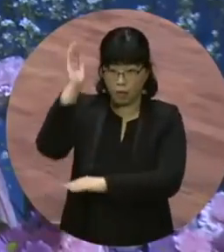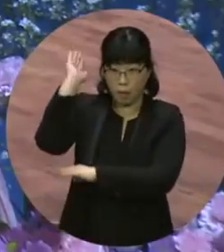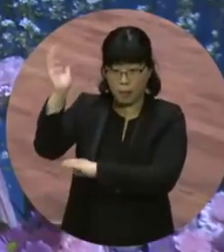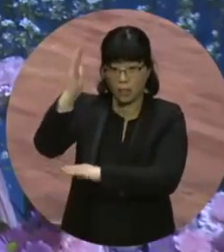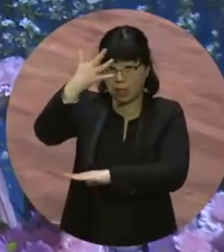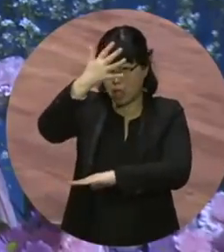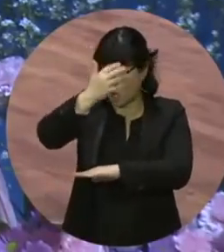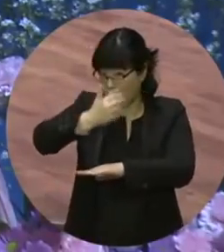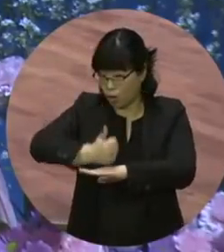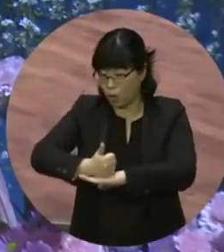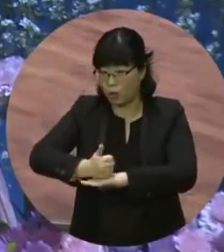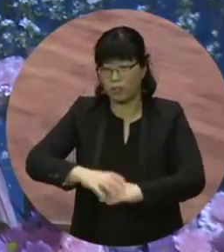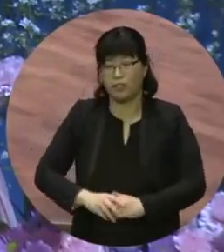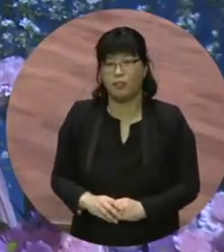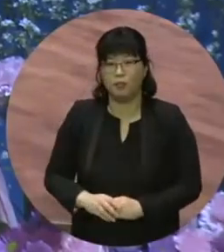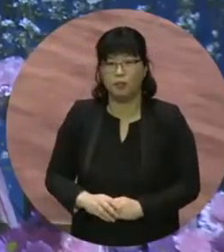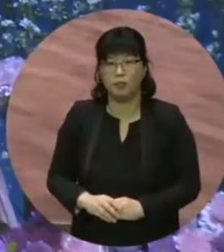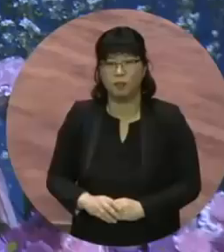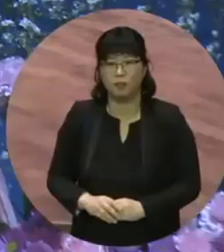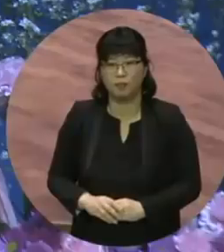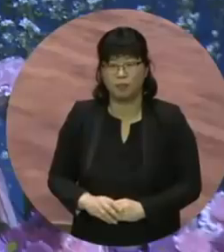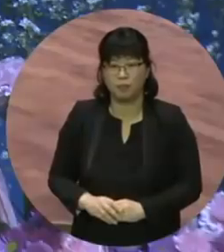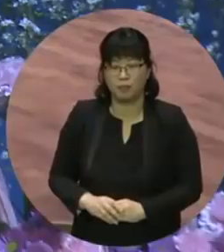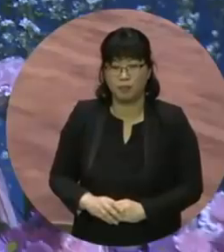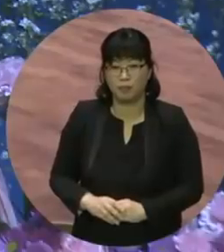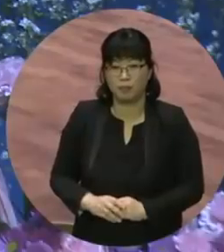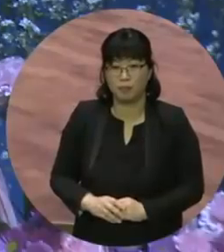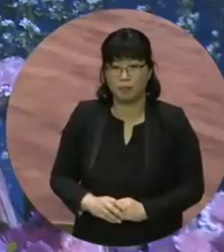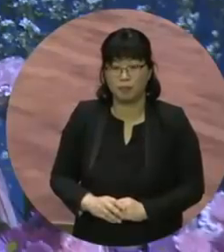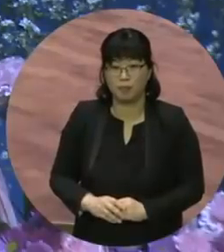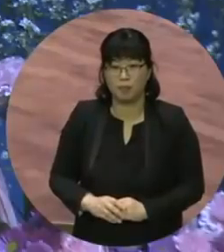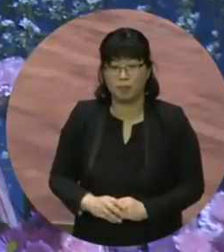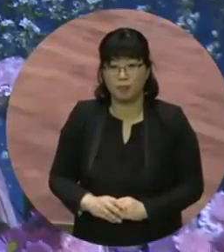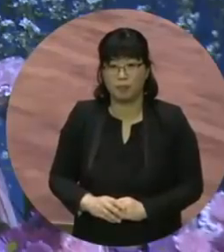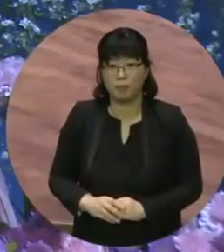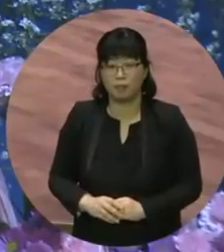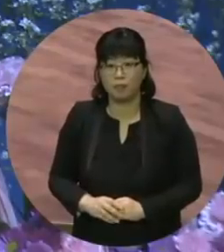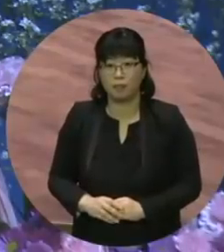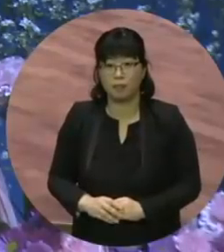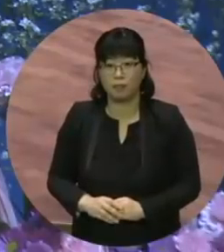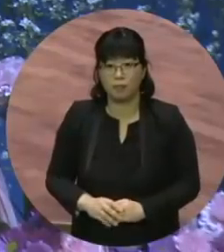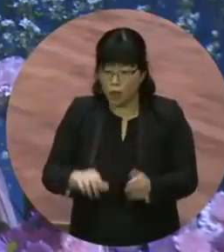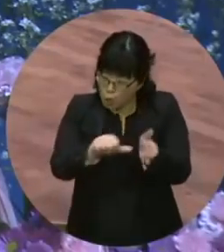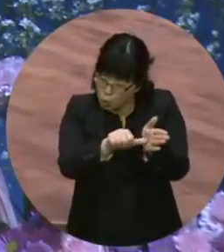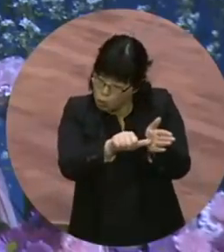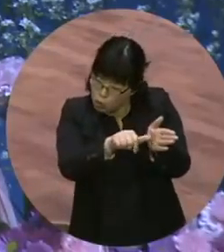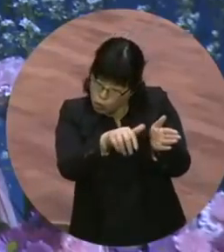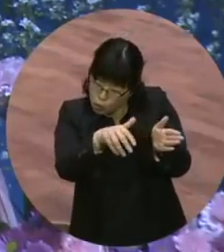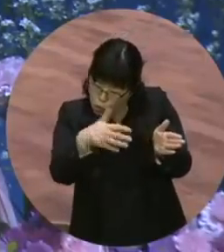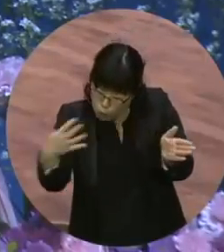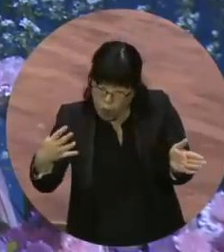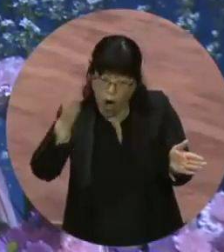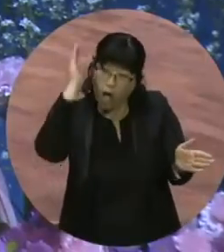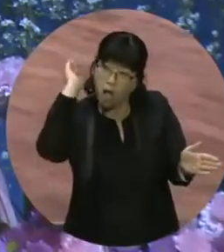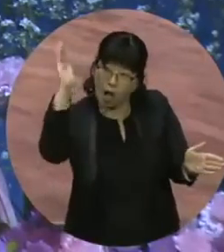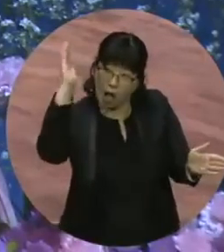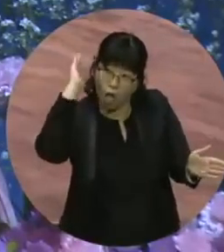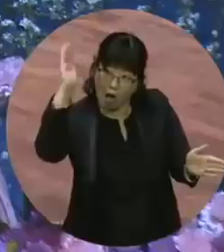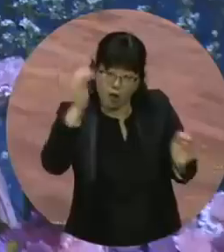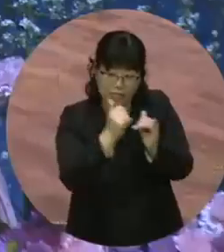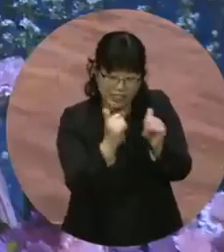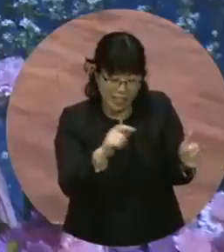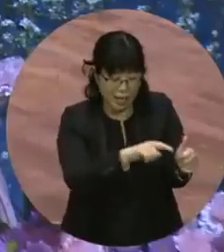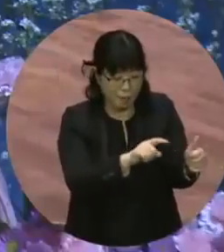하나님은 불가능을 즐거워하신다라는 말을 영국의 유명한 설교가 스폴전